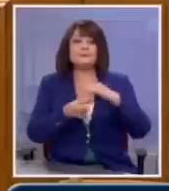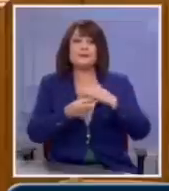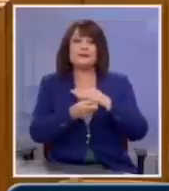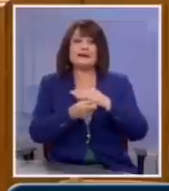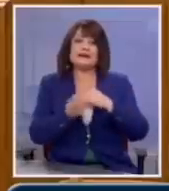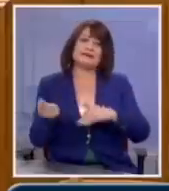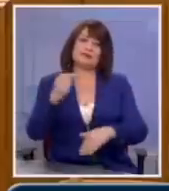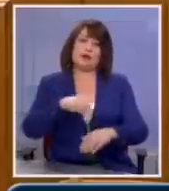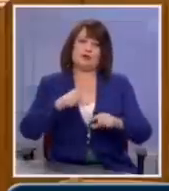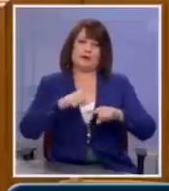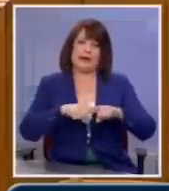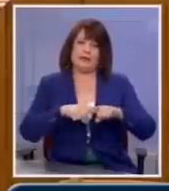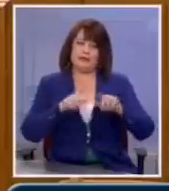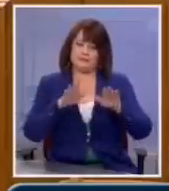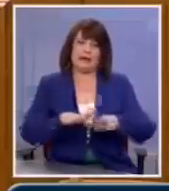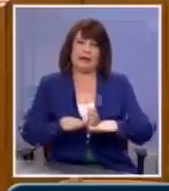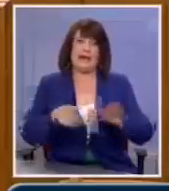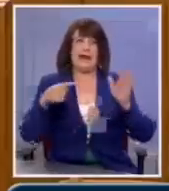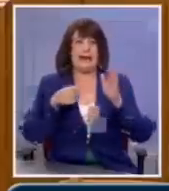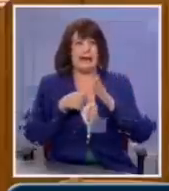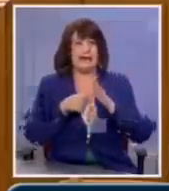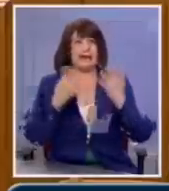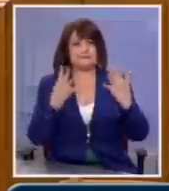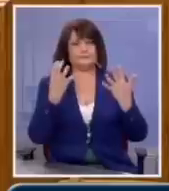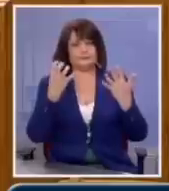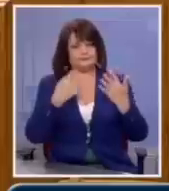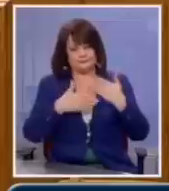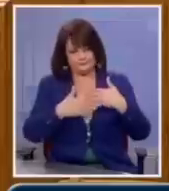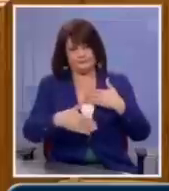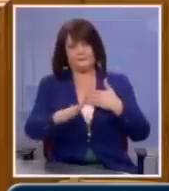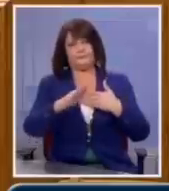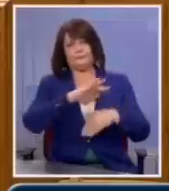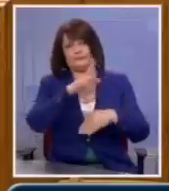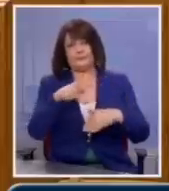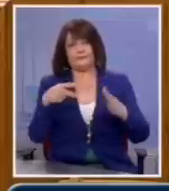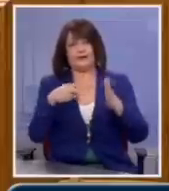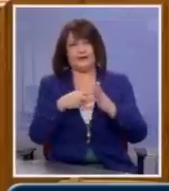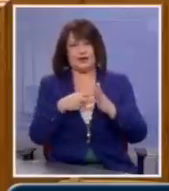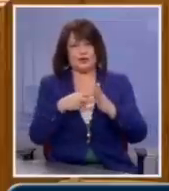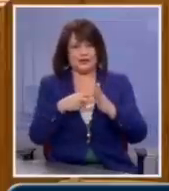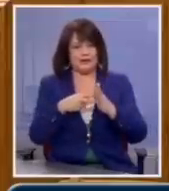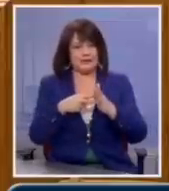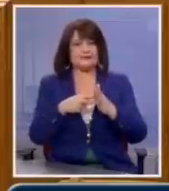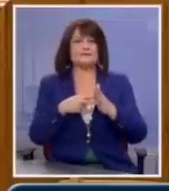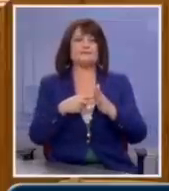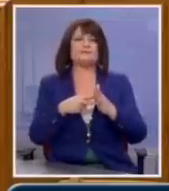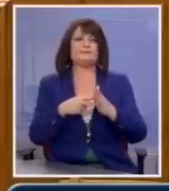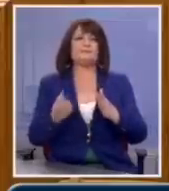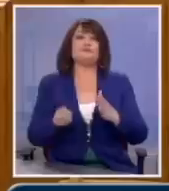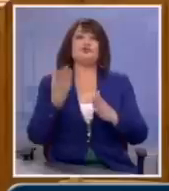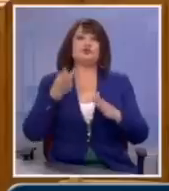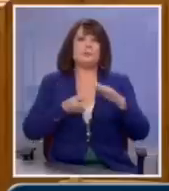πρώτης γενιάς που είναι στη χώρα μας από το 1990 και μέχρι το 2000 με το νέο